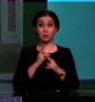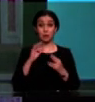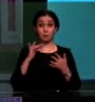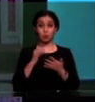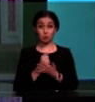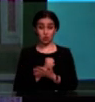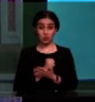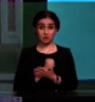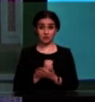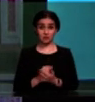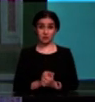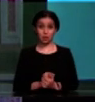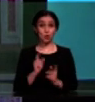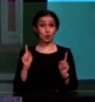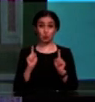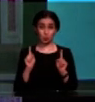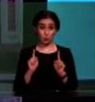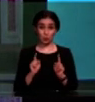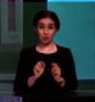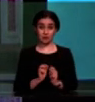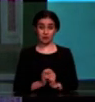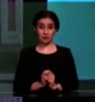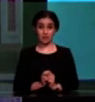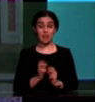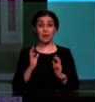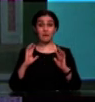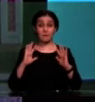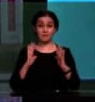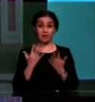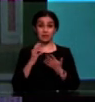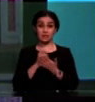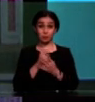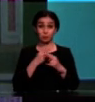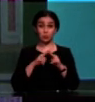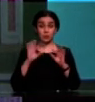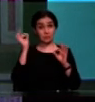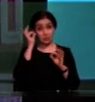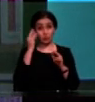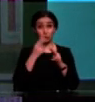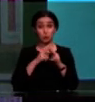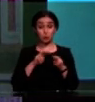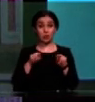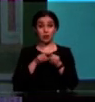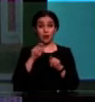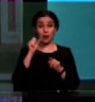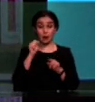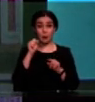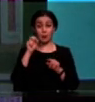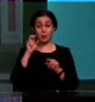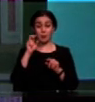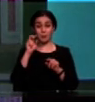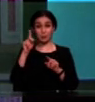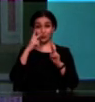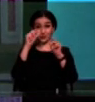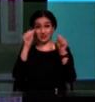Получается, что вероятность события А плюс Б плюс С равно P от А плюс P от Б плюс P от